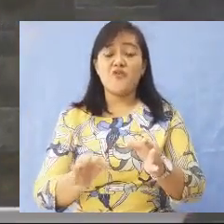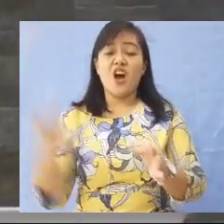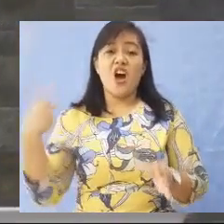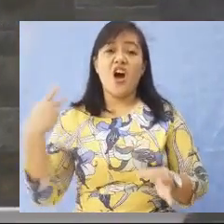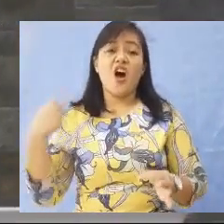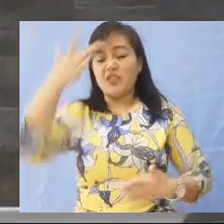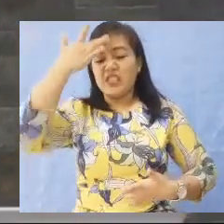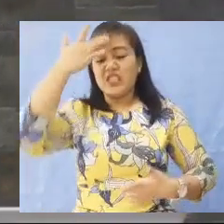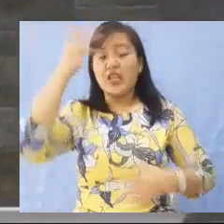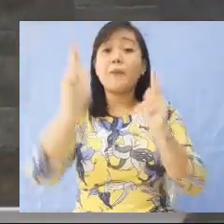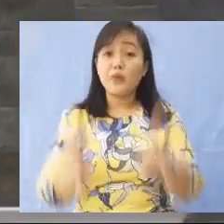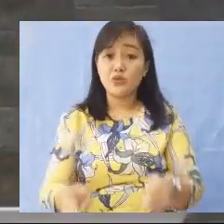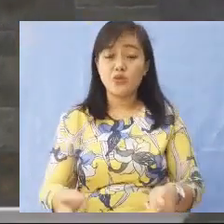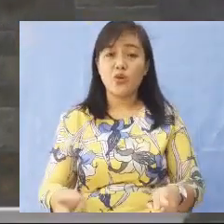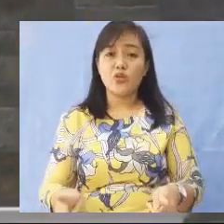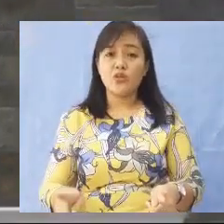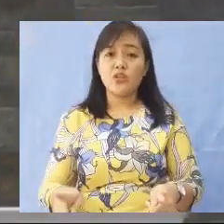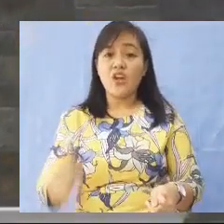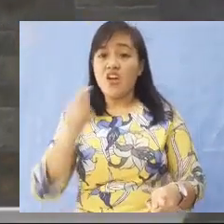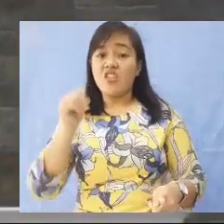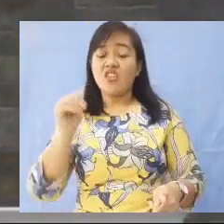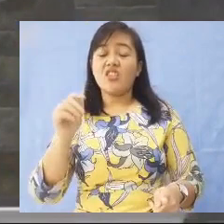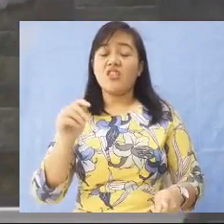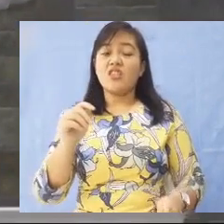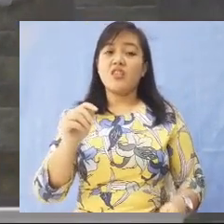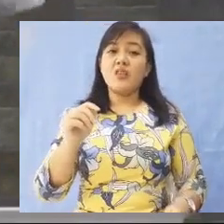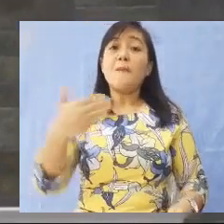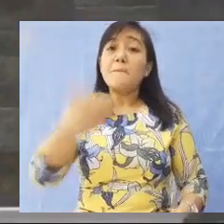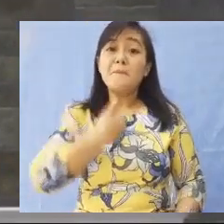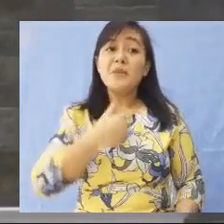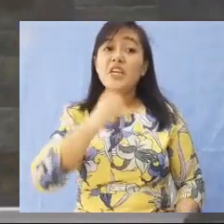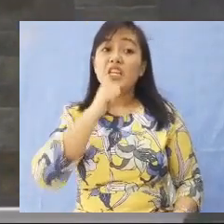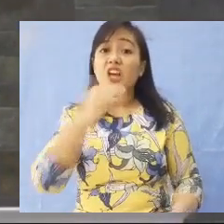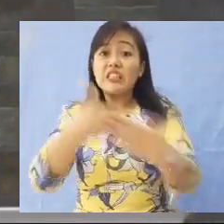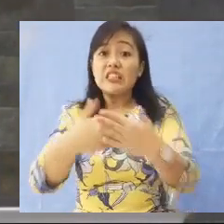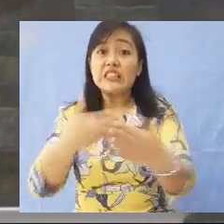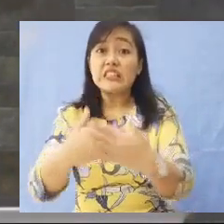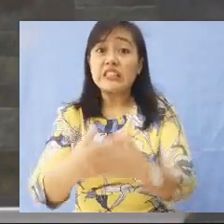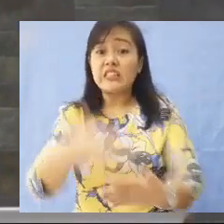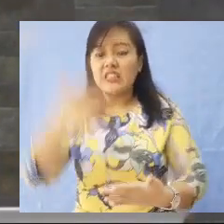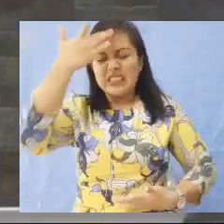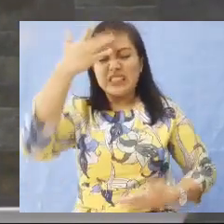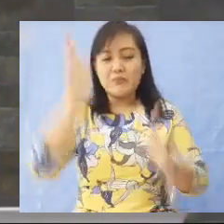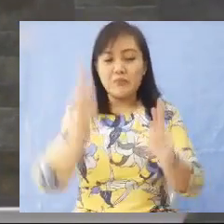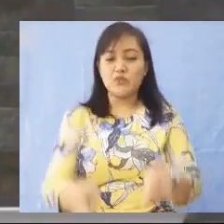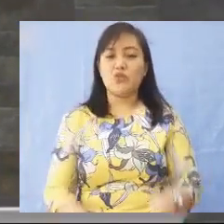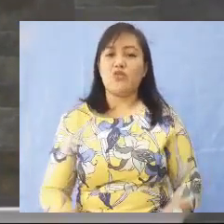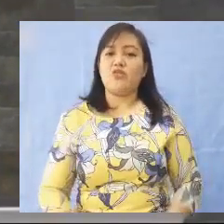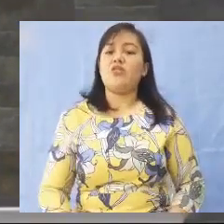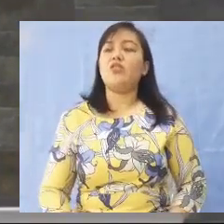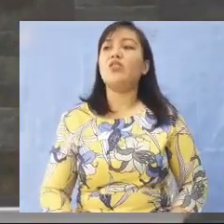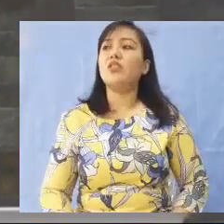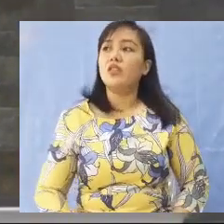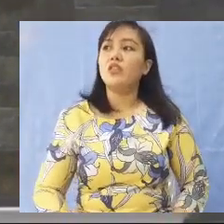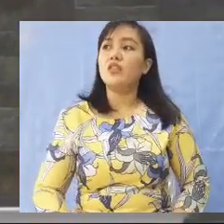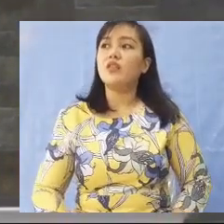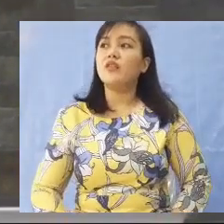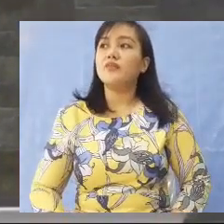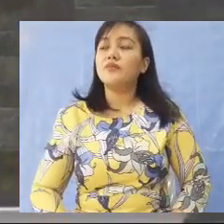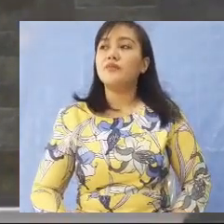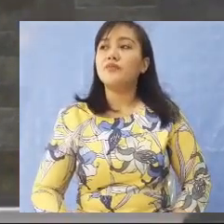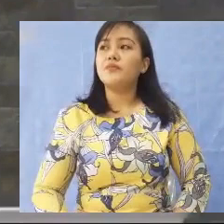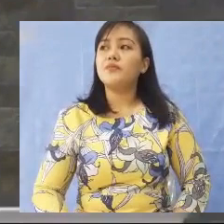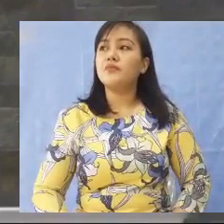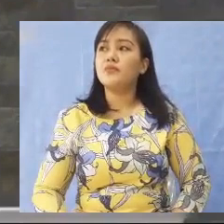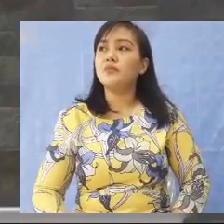siya, iko-quarantine niya yung kanyang sarili para hindi rin po siya makahawa. Pero kakaiba po yung pagkakataon. Ang pagkakataon na ito,